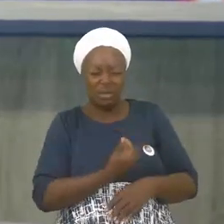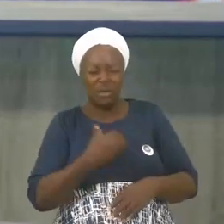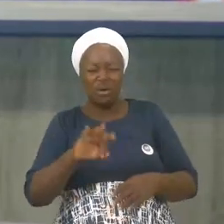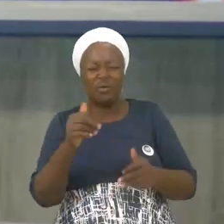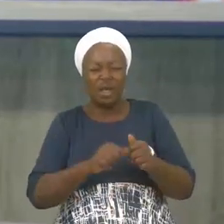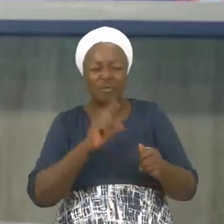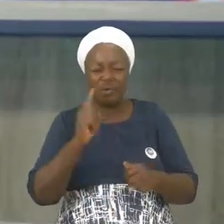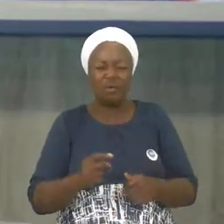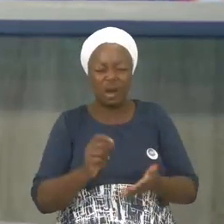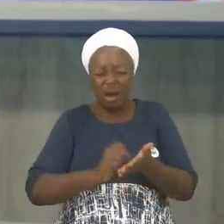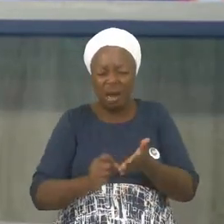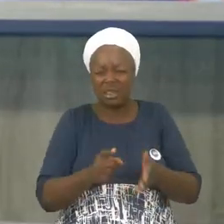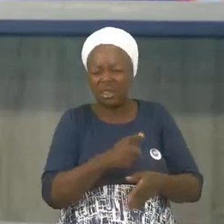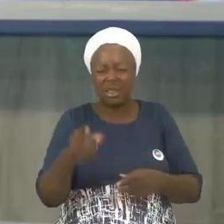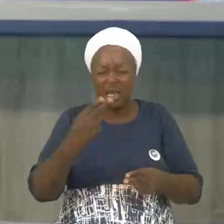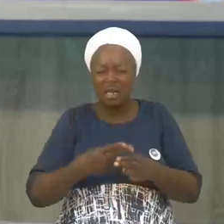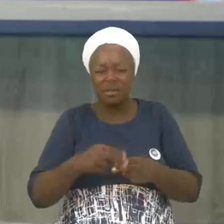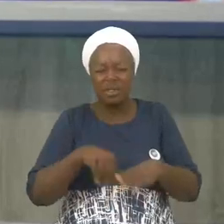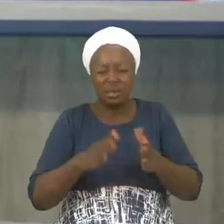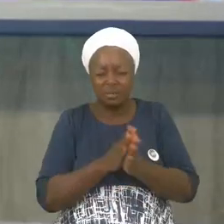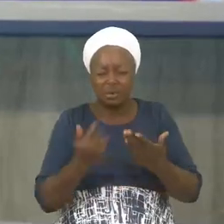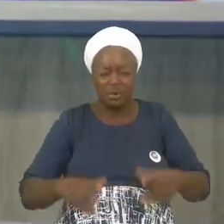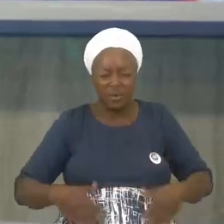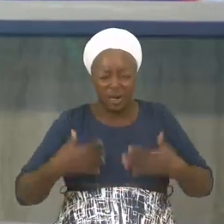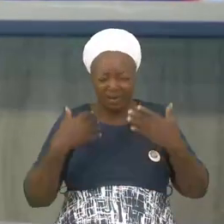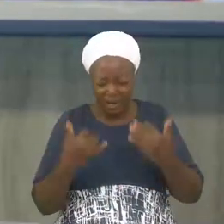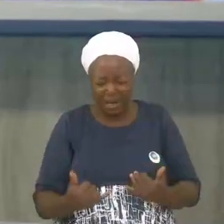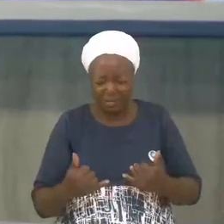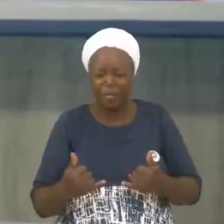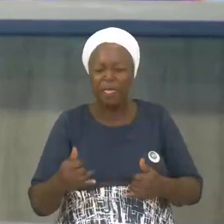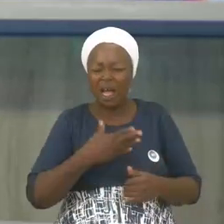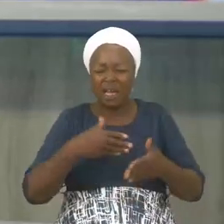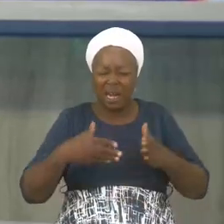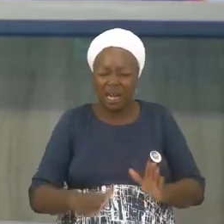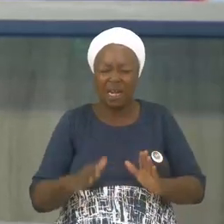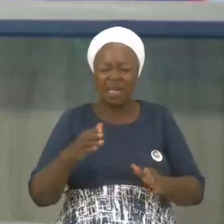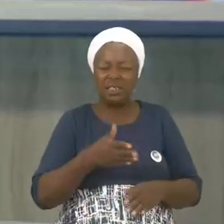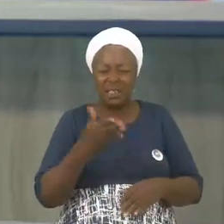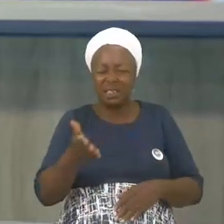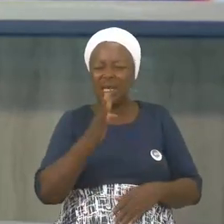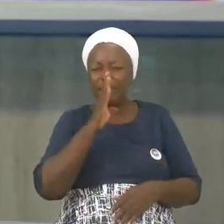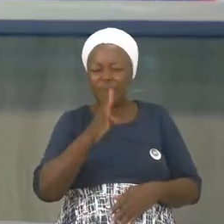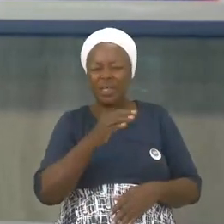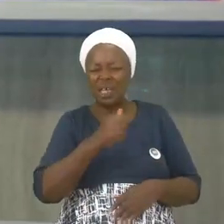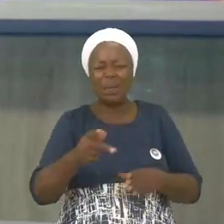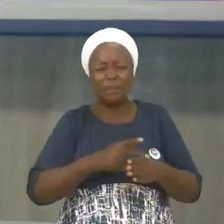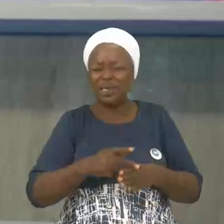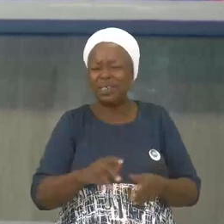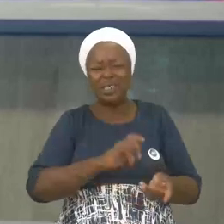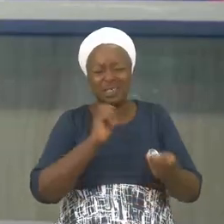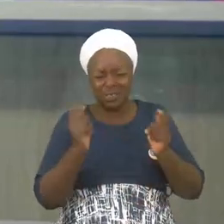restauration, la rédemption dans l'âme de chacun. Écris leur nom dans le livre de vie